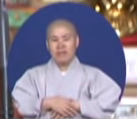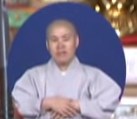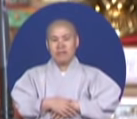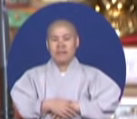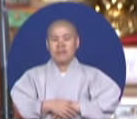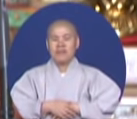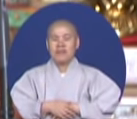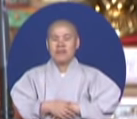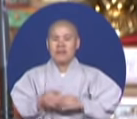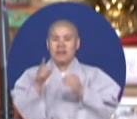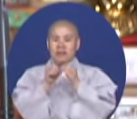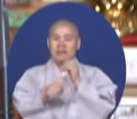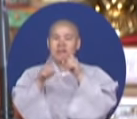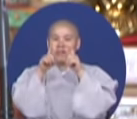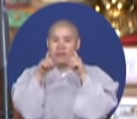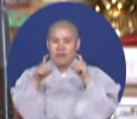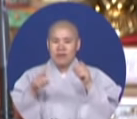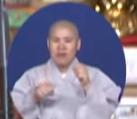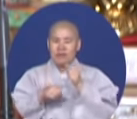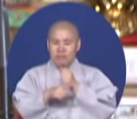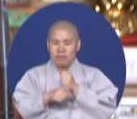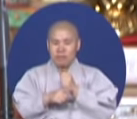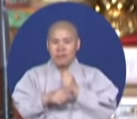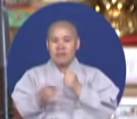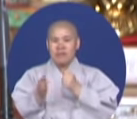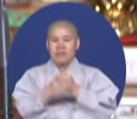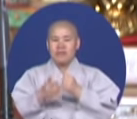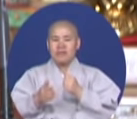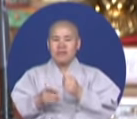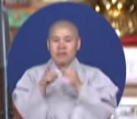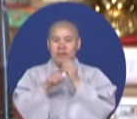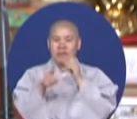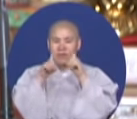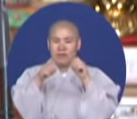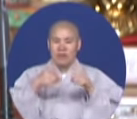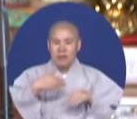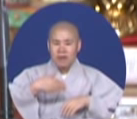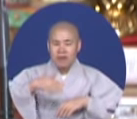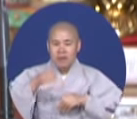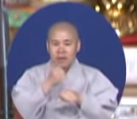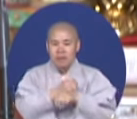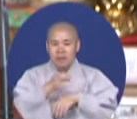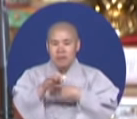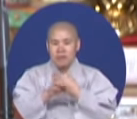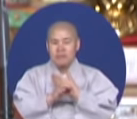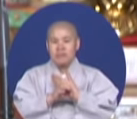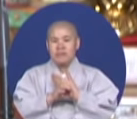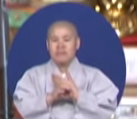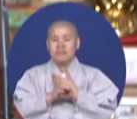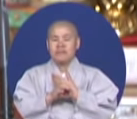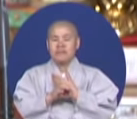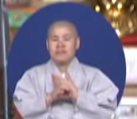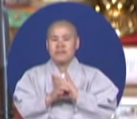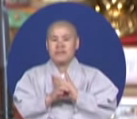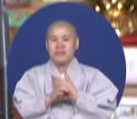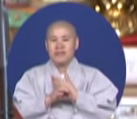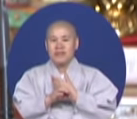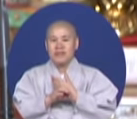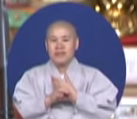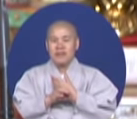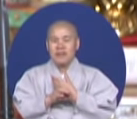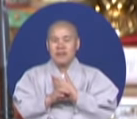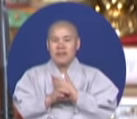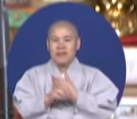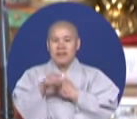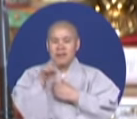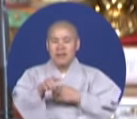이제 사찰이죠. 그래서 사찰에 간다 그러면은 뭐